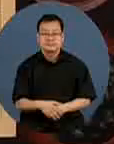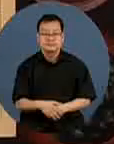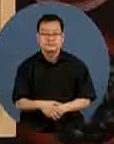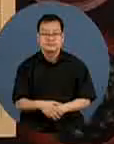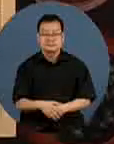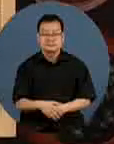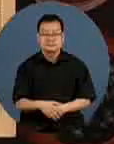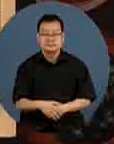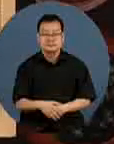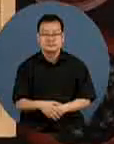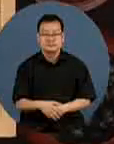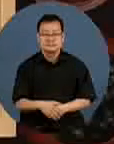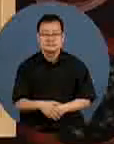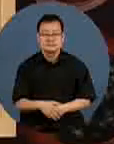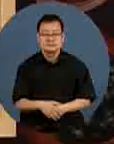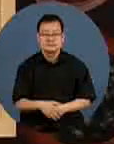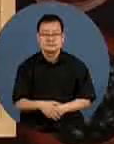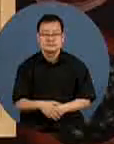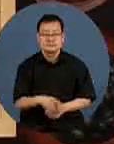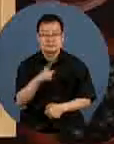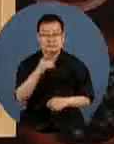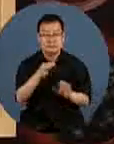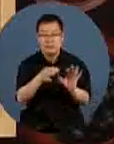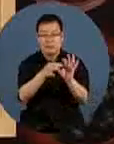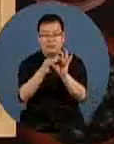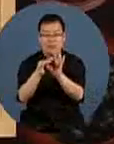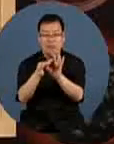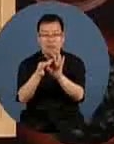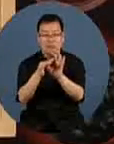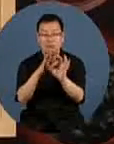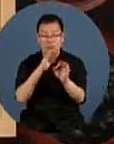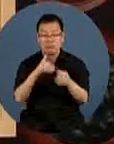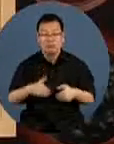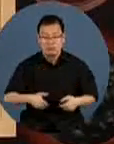단수를 몰고 네, 그건 안 열 수 없습니다.